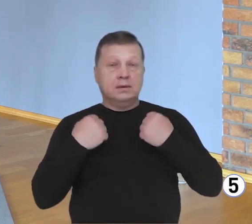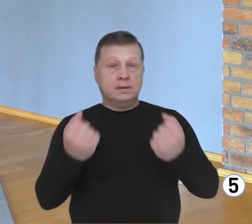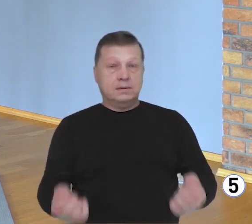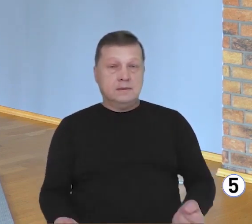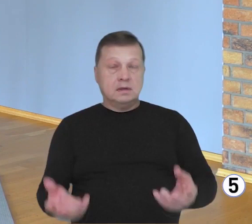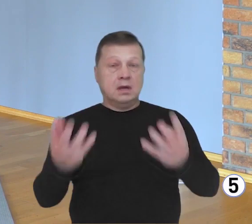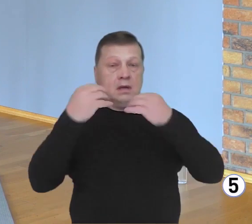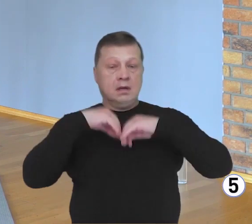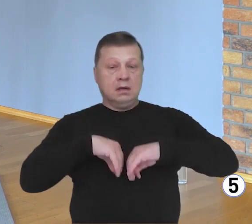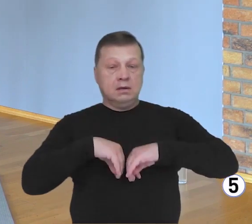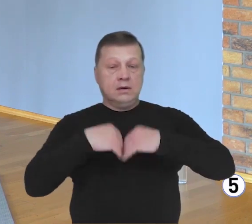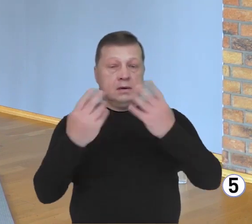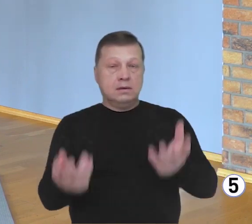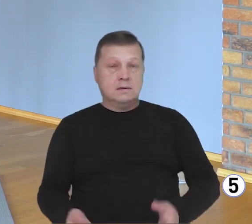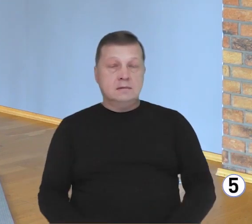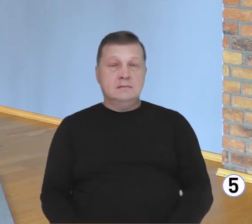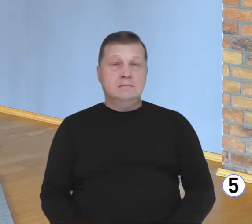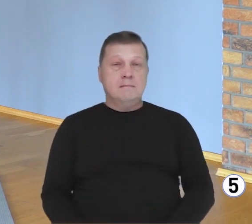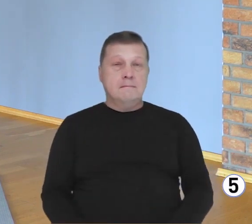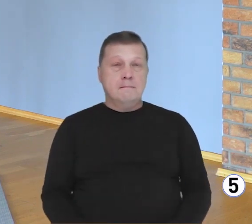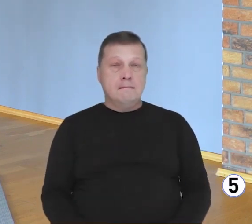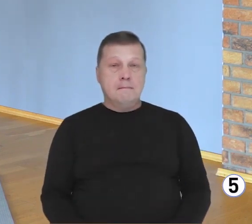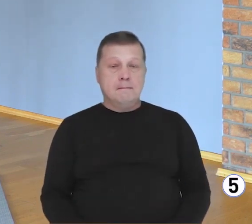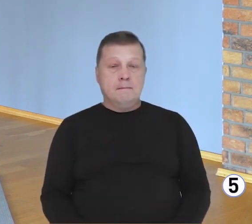wdech, wydech, dobrze.